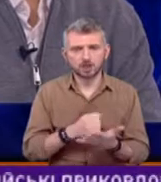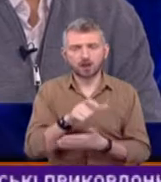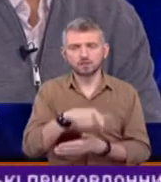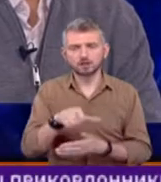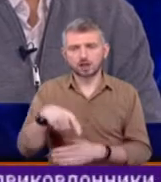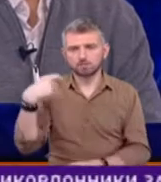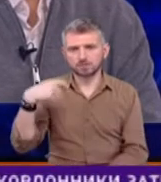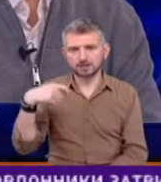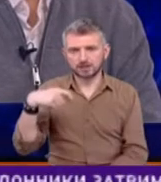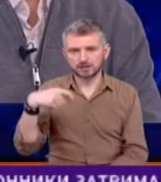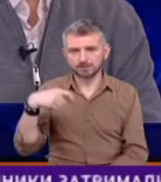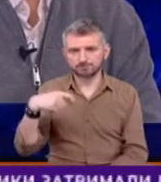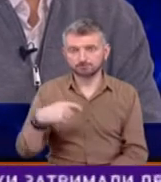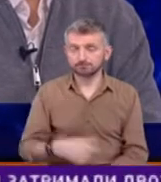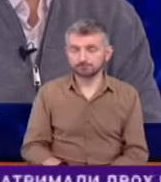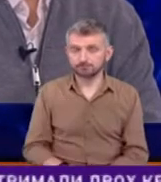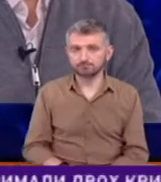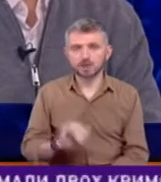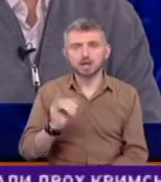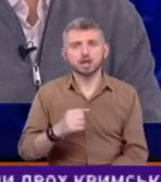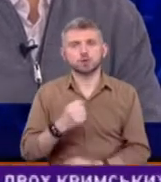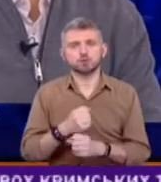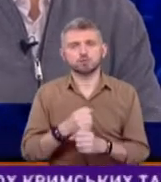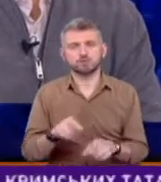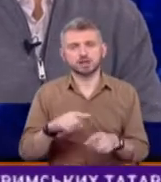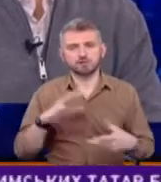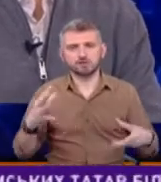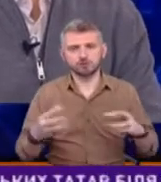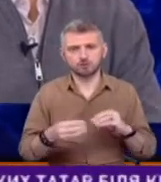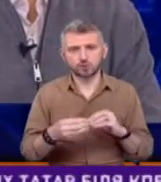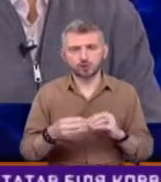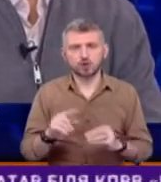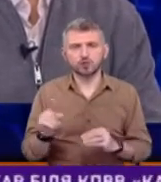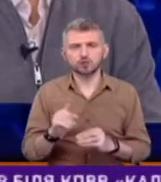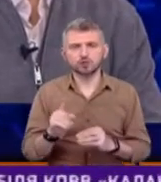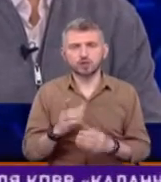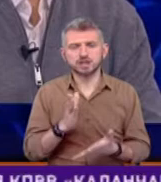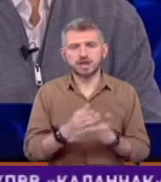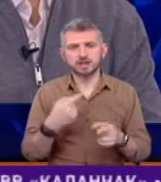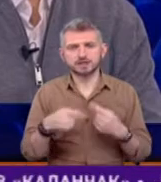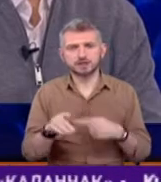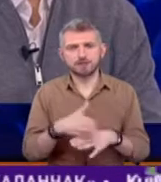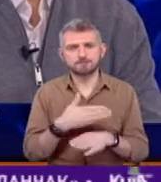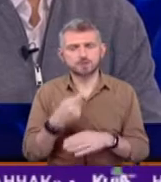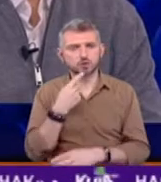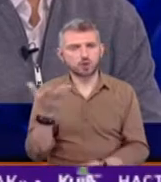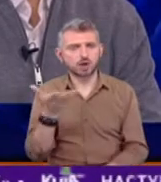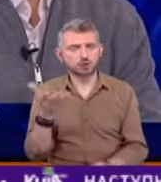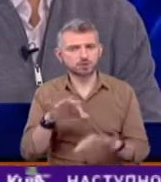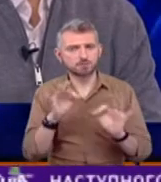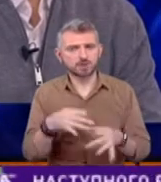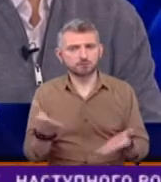кандидатів у президенти. Супер. І зробив слідуючий висновок, що є різниця між ораторським мистецтвом,